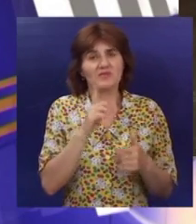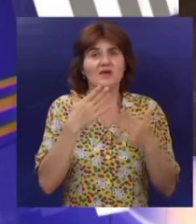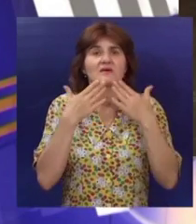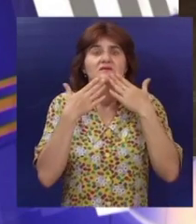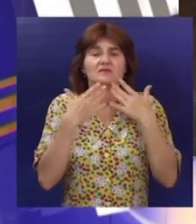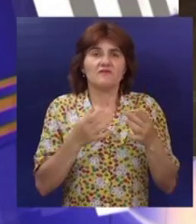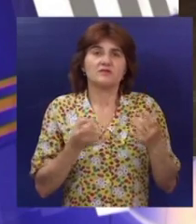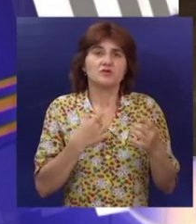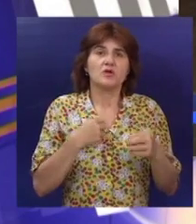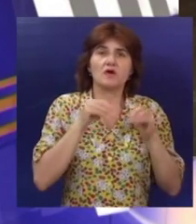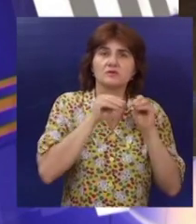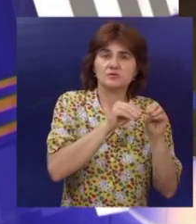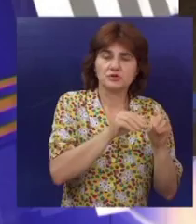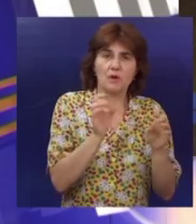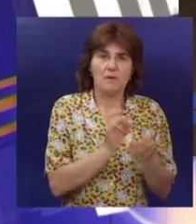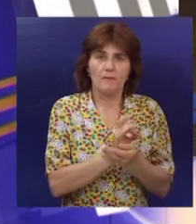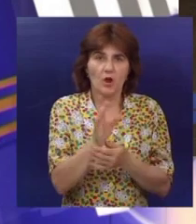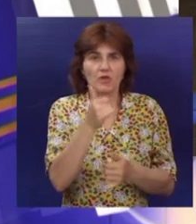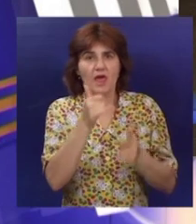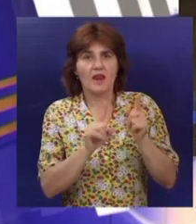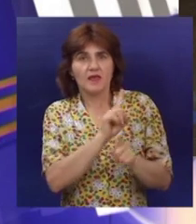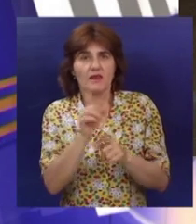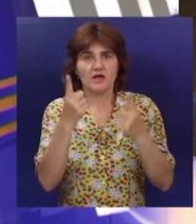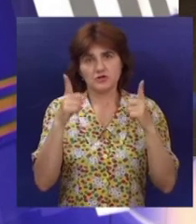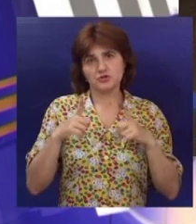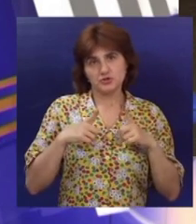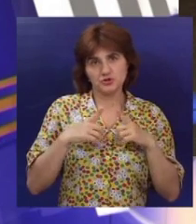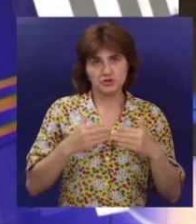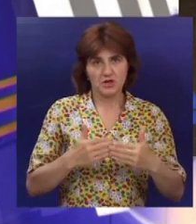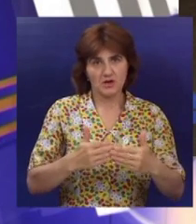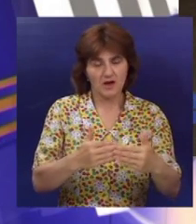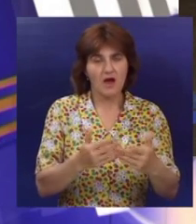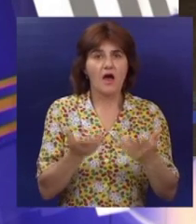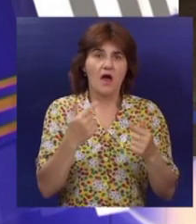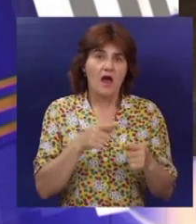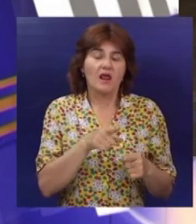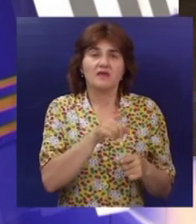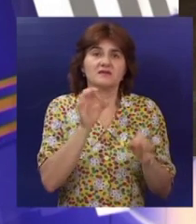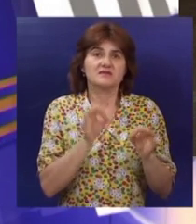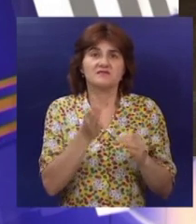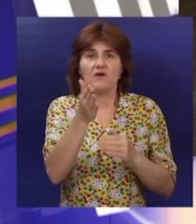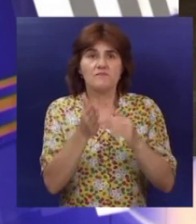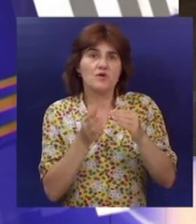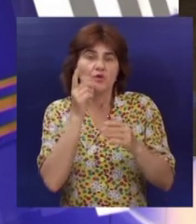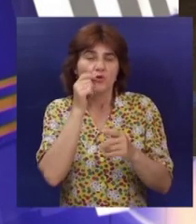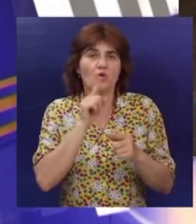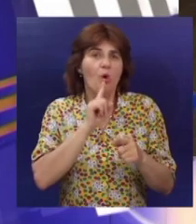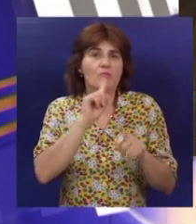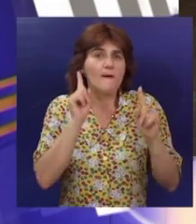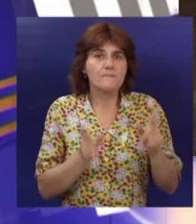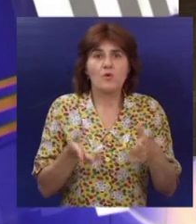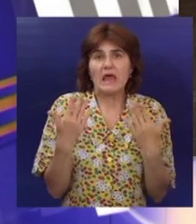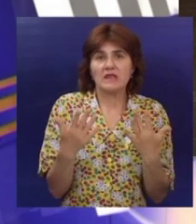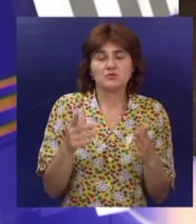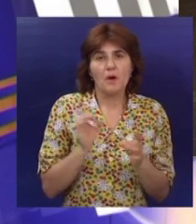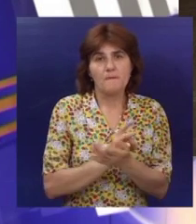kome preporučivati da li da je proda ili da sačeka, ali je naš stav da svako ko ne mora danas da je proda, da je ne proda, da će